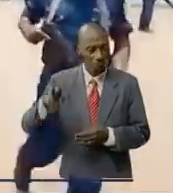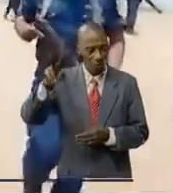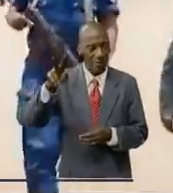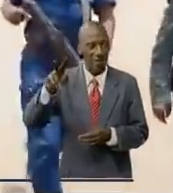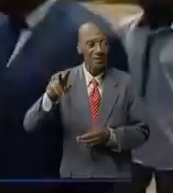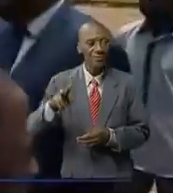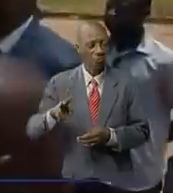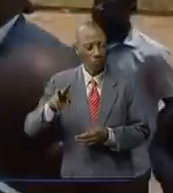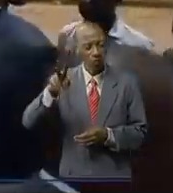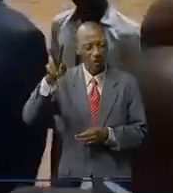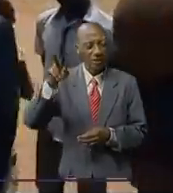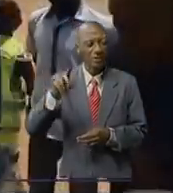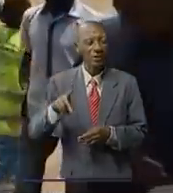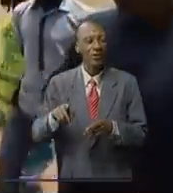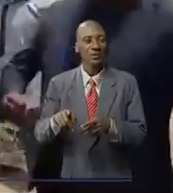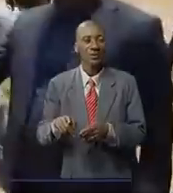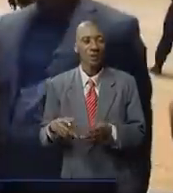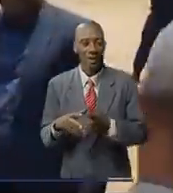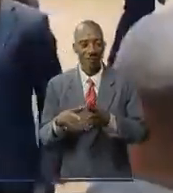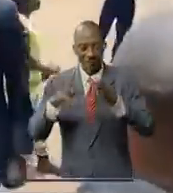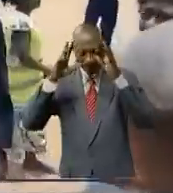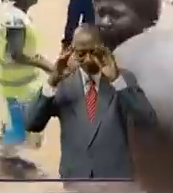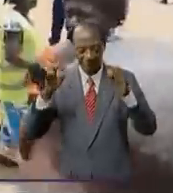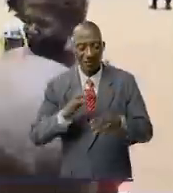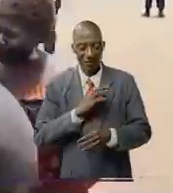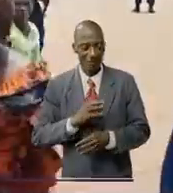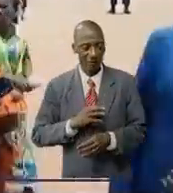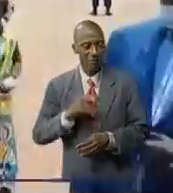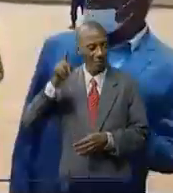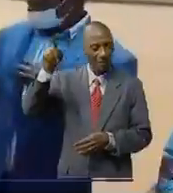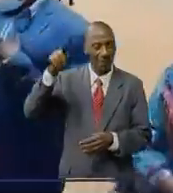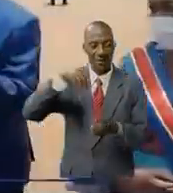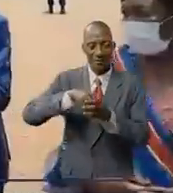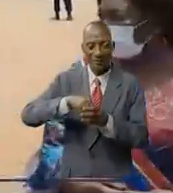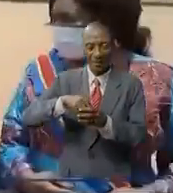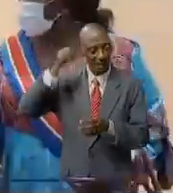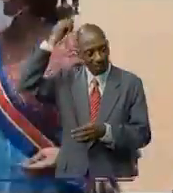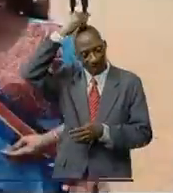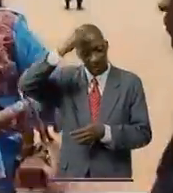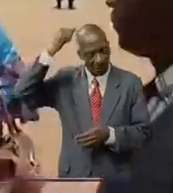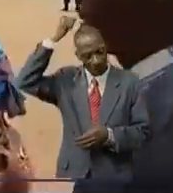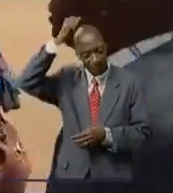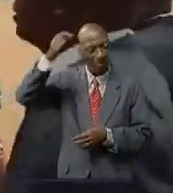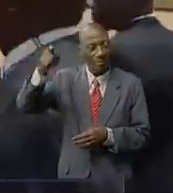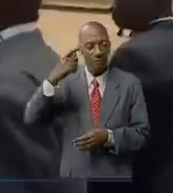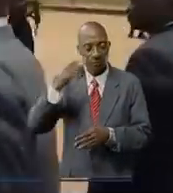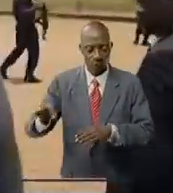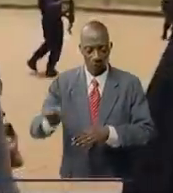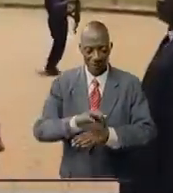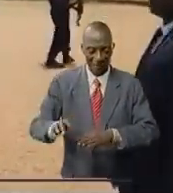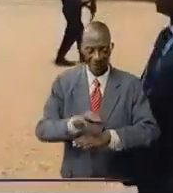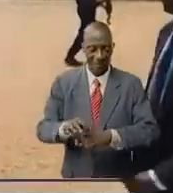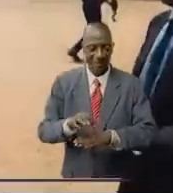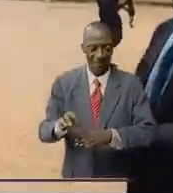de la République, Félix Antoine Tshisekedi Tshilombo, aux Émirats Arabes Unis, afin de signer le contrat gagnant-gagnant avec